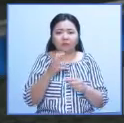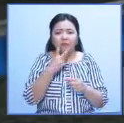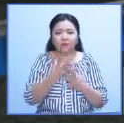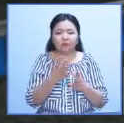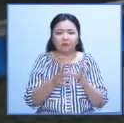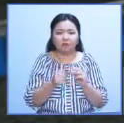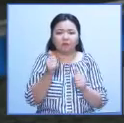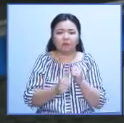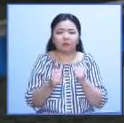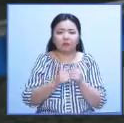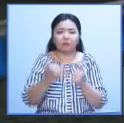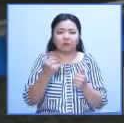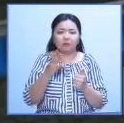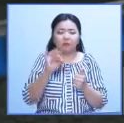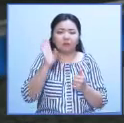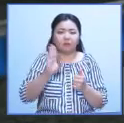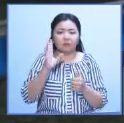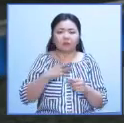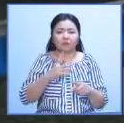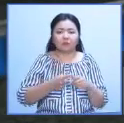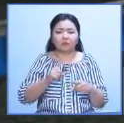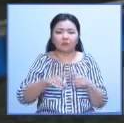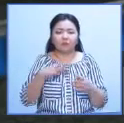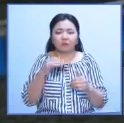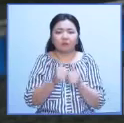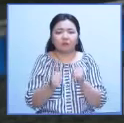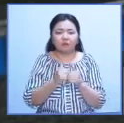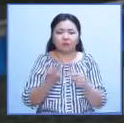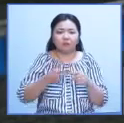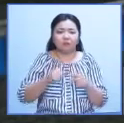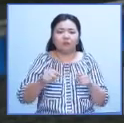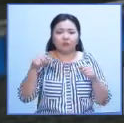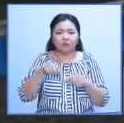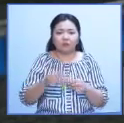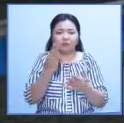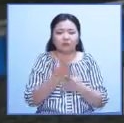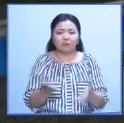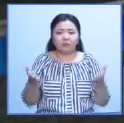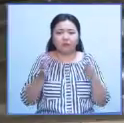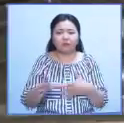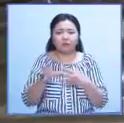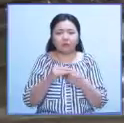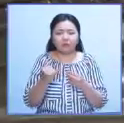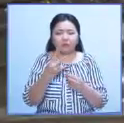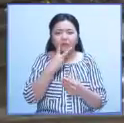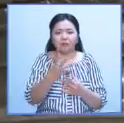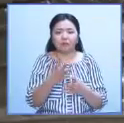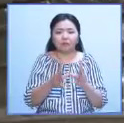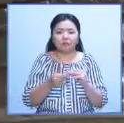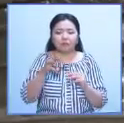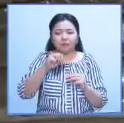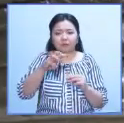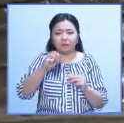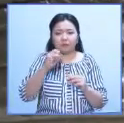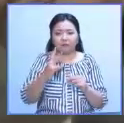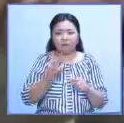қана көрінгенімен, бұл таптырмас тыңайтқыштардың бірі болып табылады. Оған ұзақ жылғы тәжірибеміз де дәлел. Әрісті өз маманына